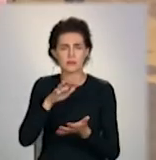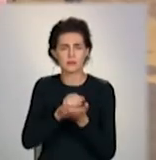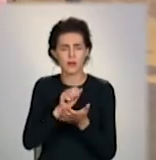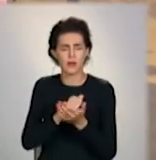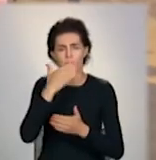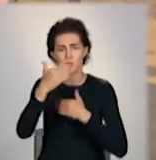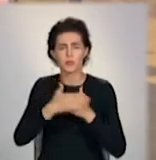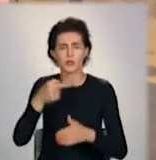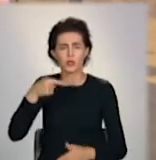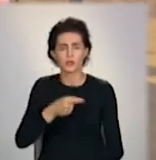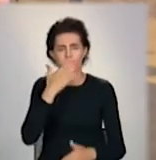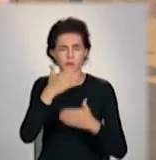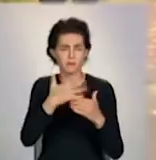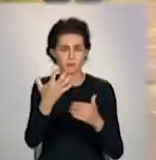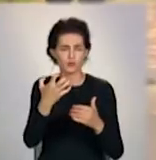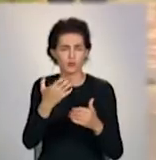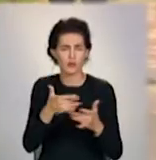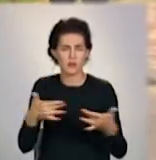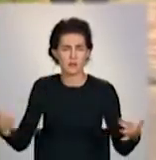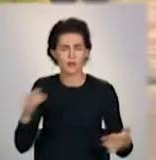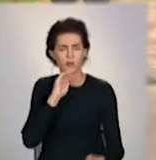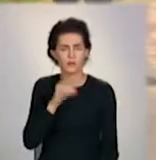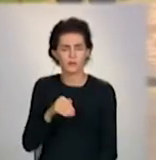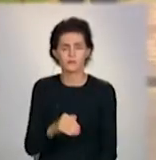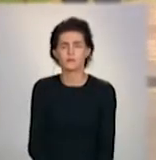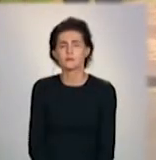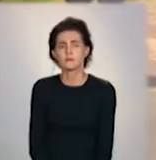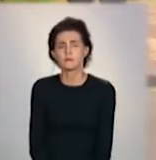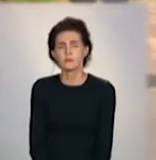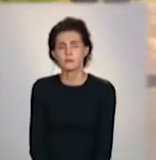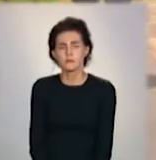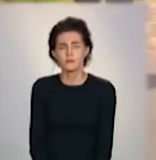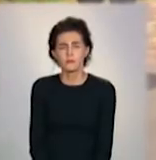є 500 вакансій. Марія Сергієва, Максим Кривошеєнко, телеканал «Донбас».